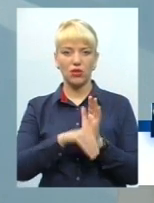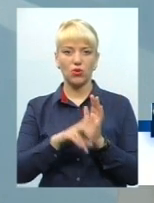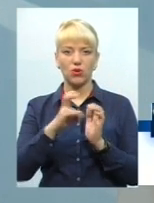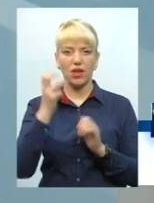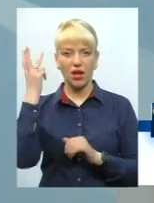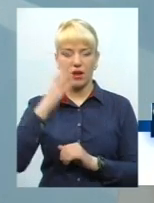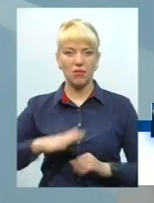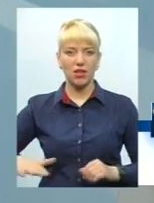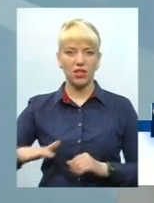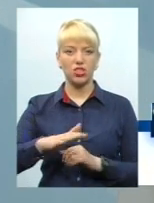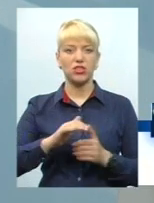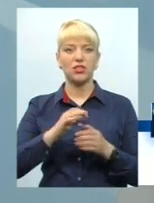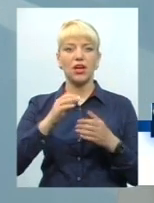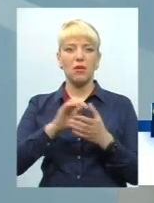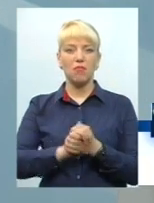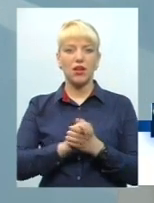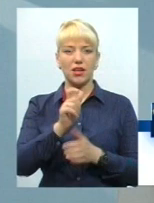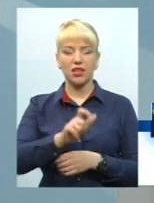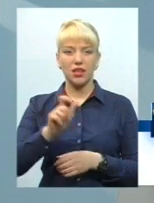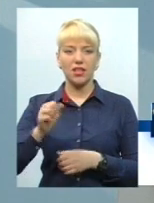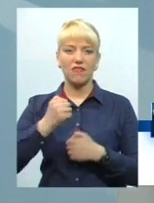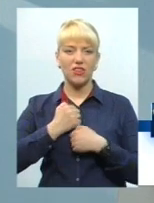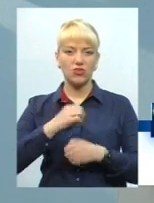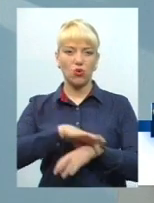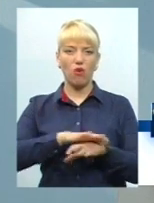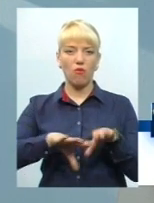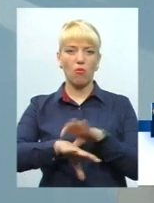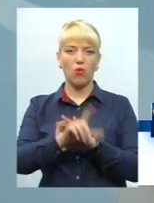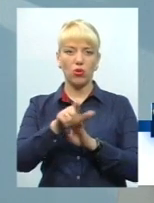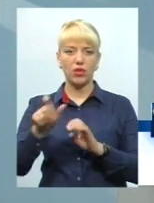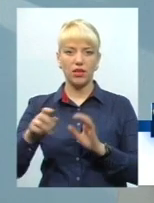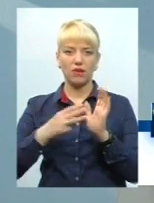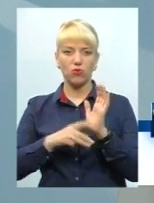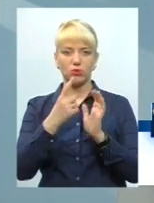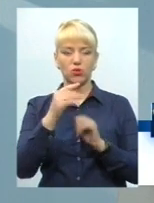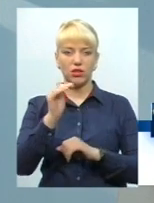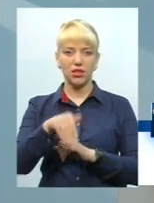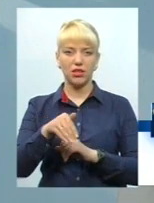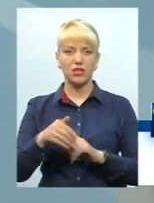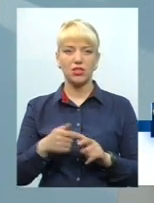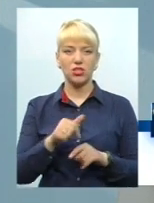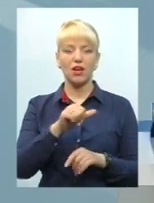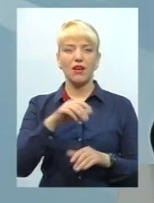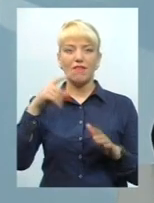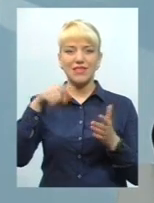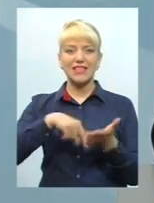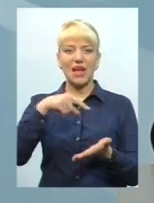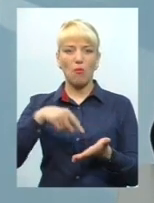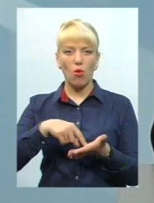Хмельниччині. Мирних громадян і військовополонених. 81 тисяча в самому